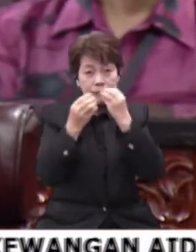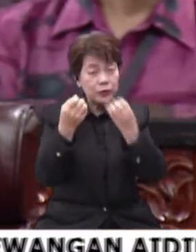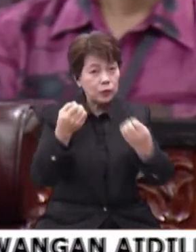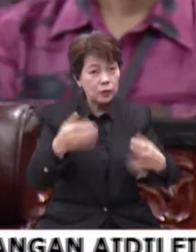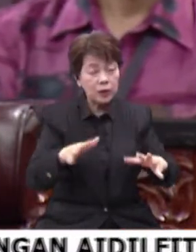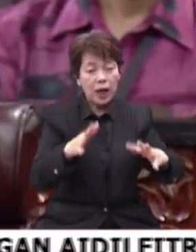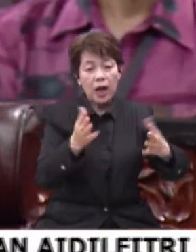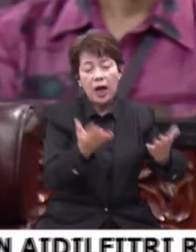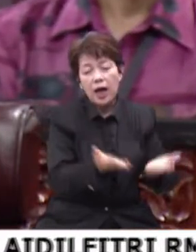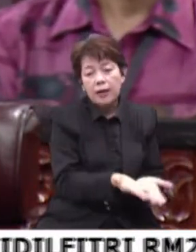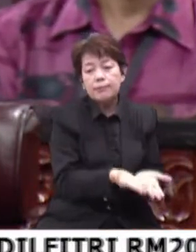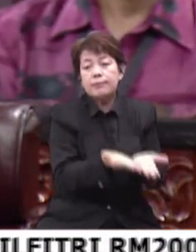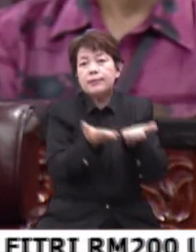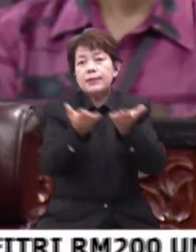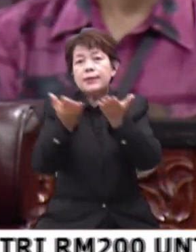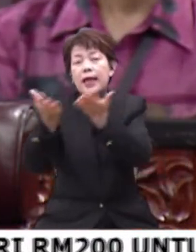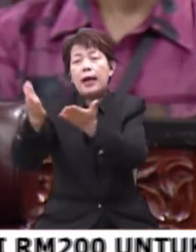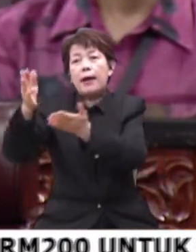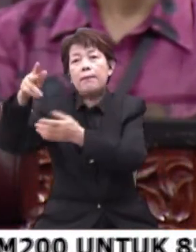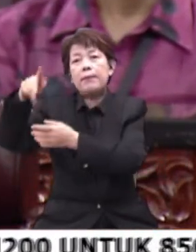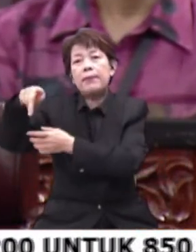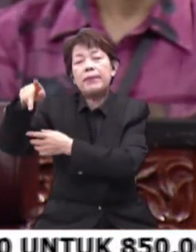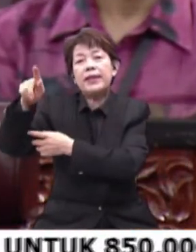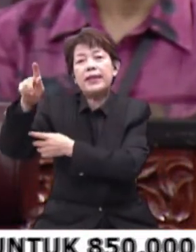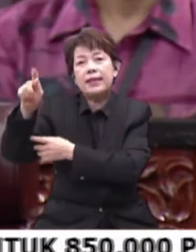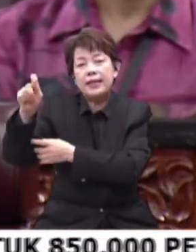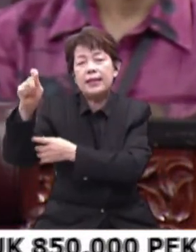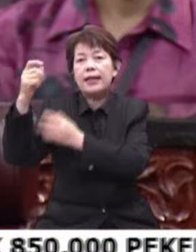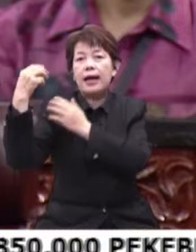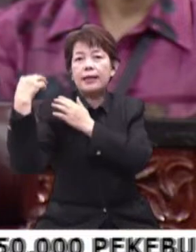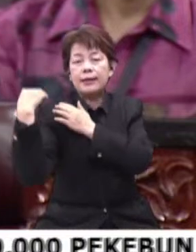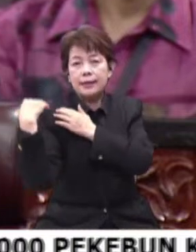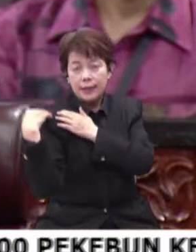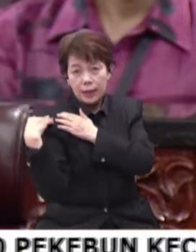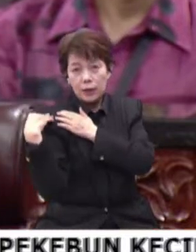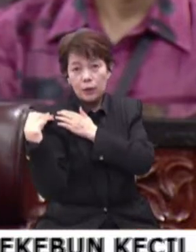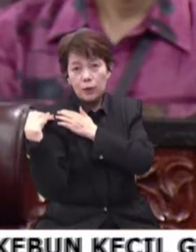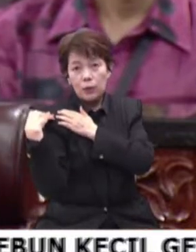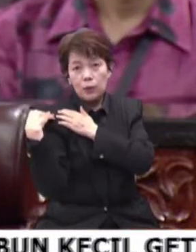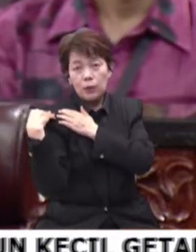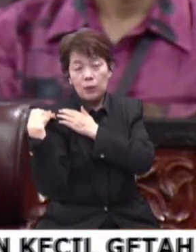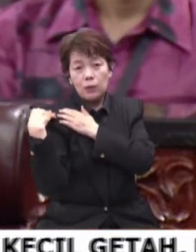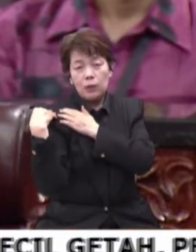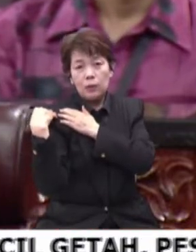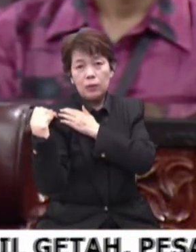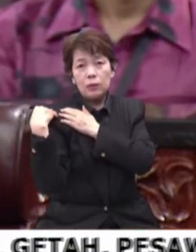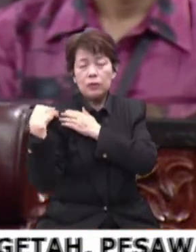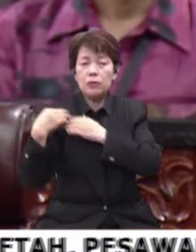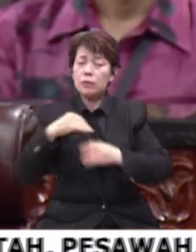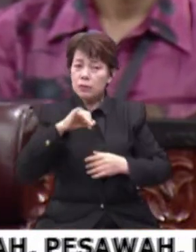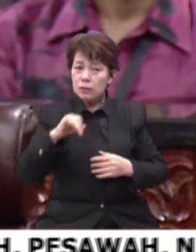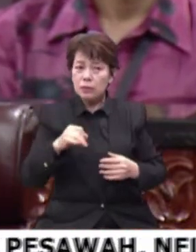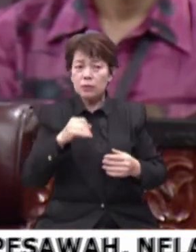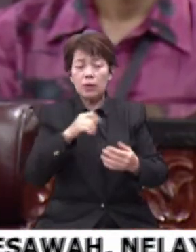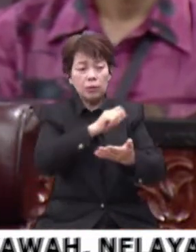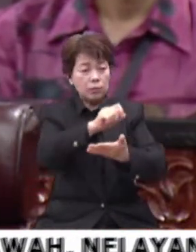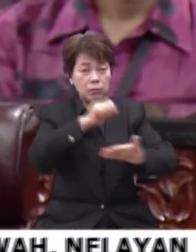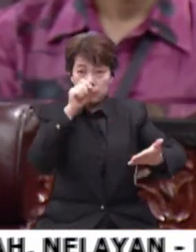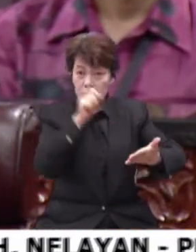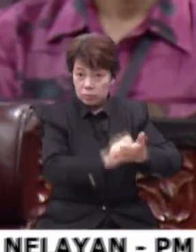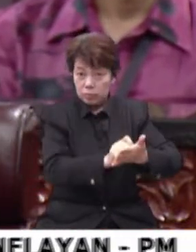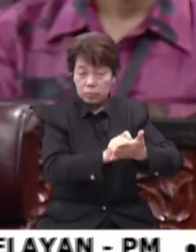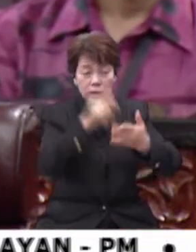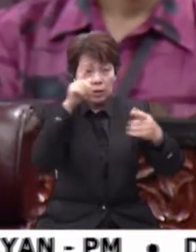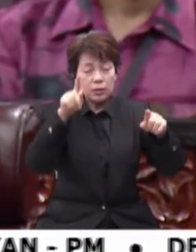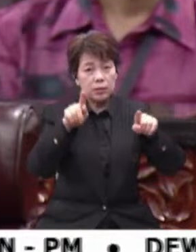PBT jadi itu sebenarnya sebelum kita mulaikan itu perjanjian itu ada kesepahaman ada tanda tangan yang kita buat